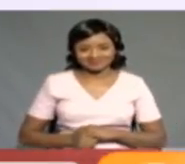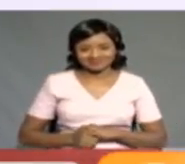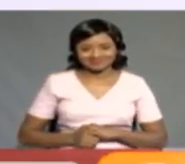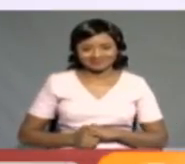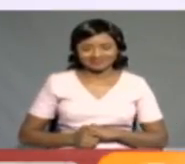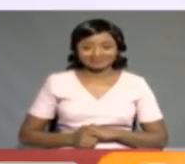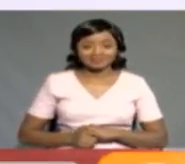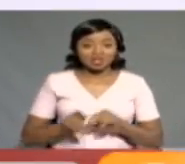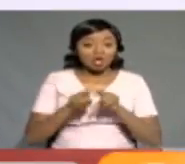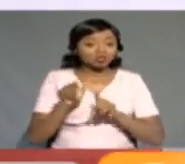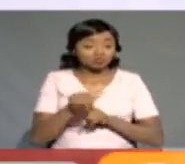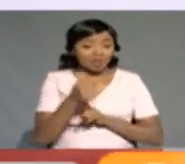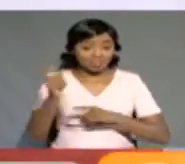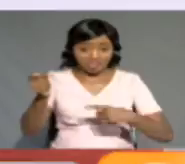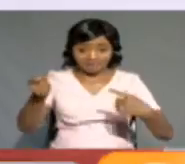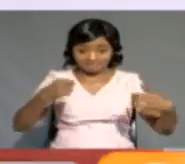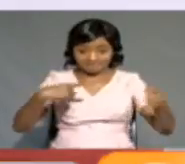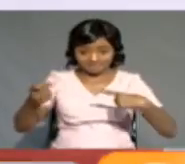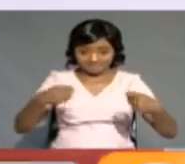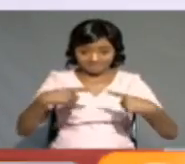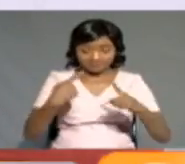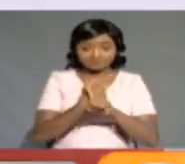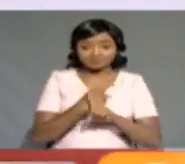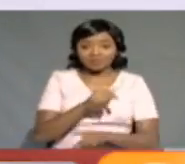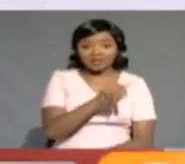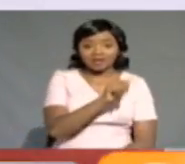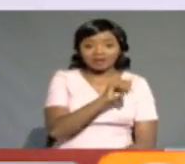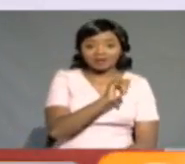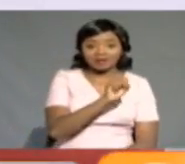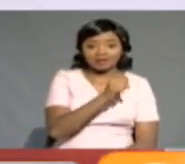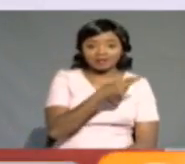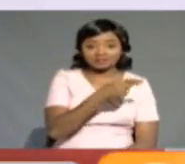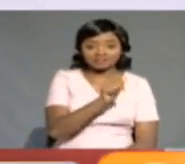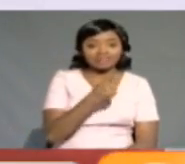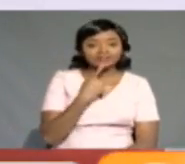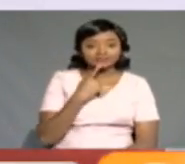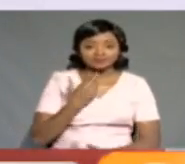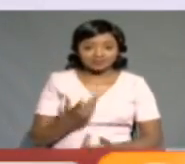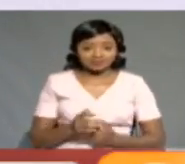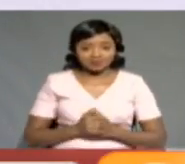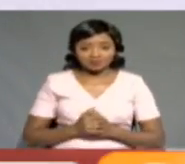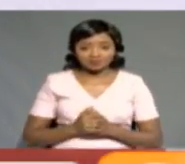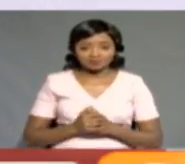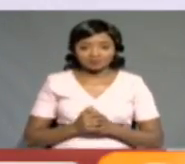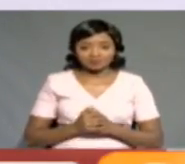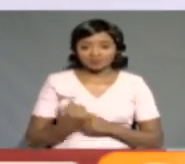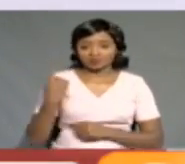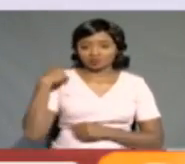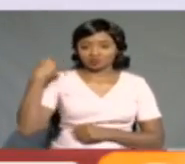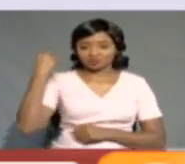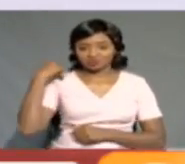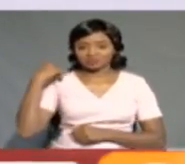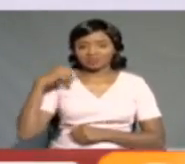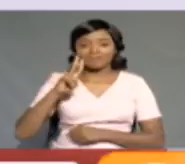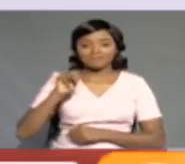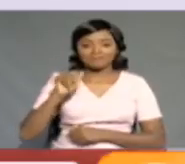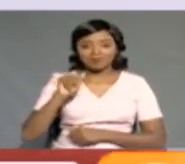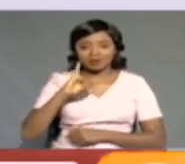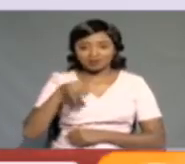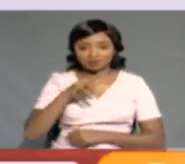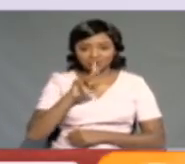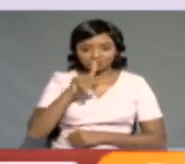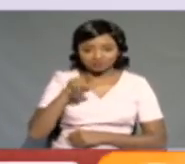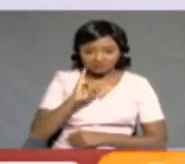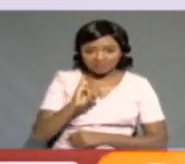Haya, kuna wengine pia wametuma ujumbe hapa. Aisha anasema kijomba, kitojo, juzi juzi, majuzi,